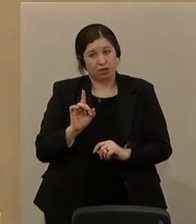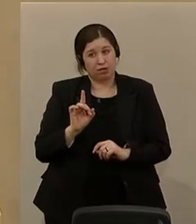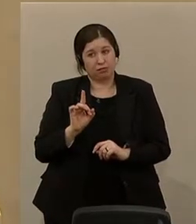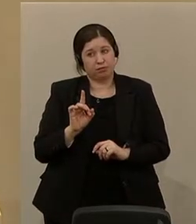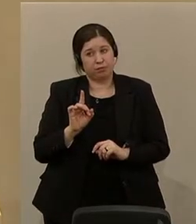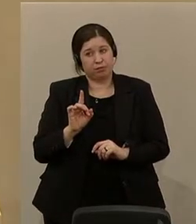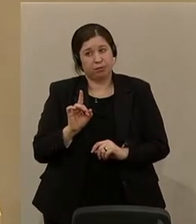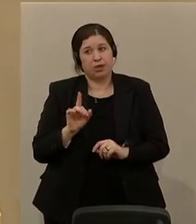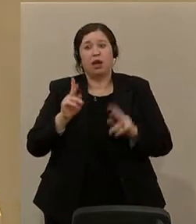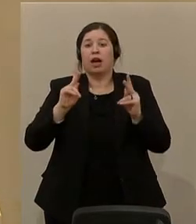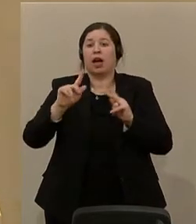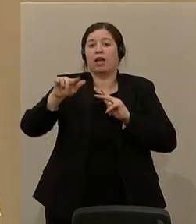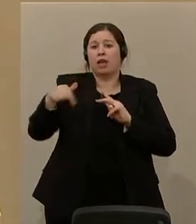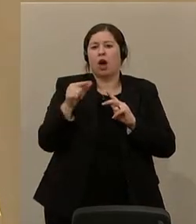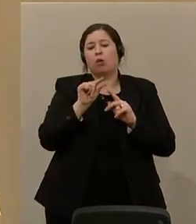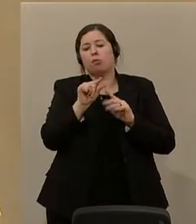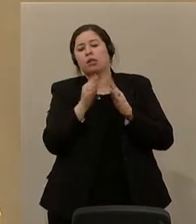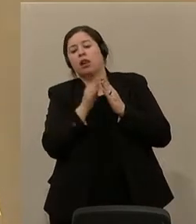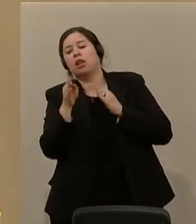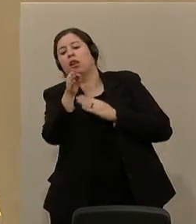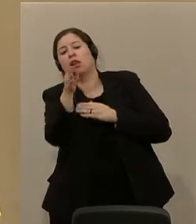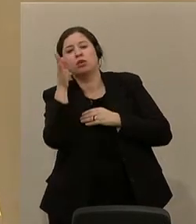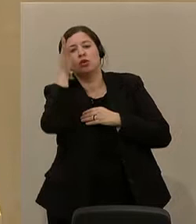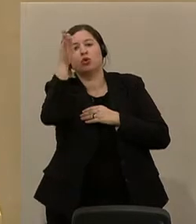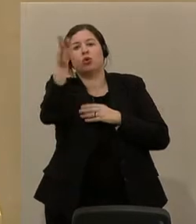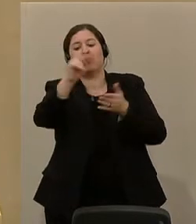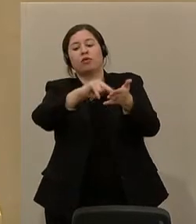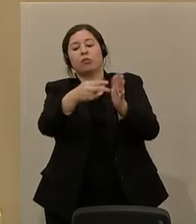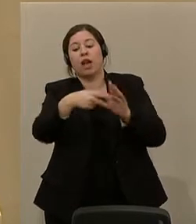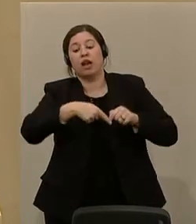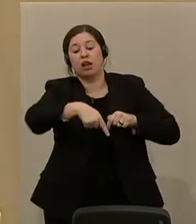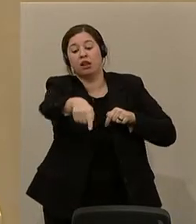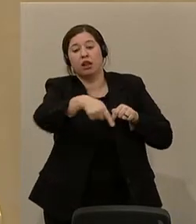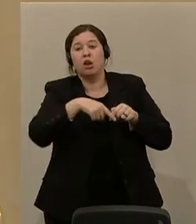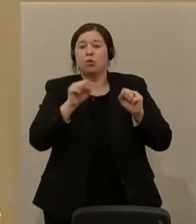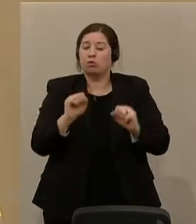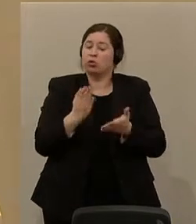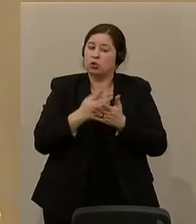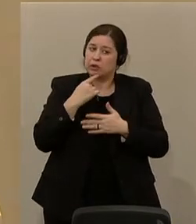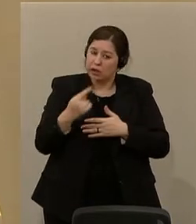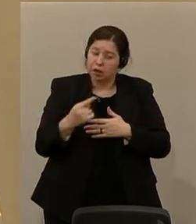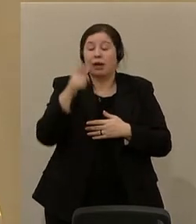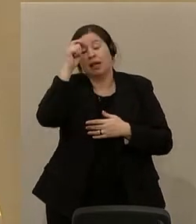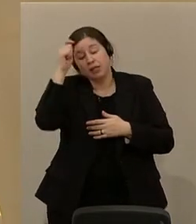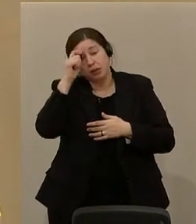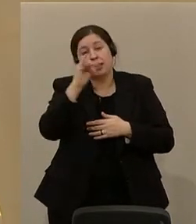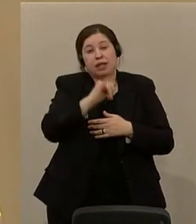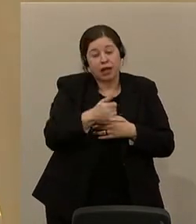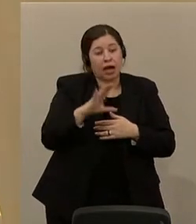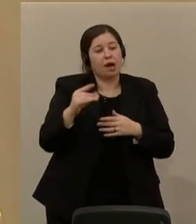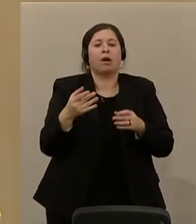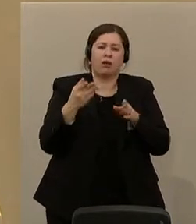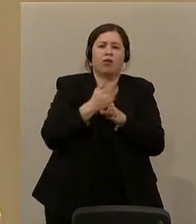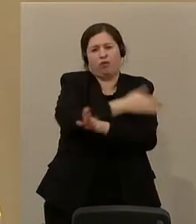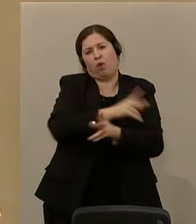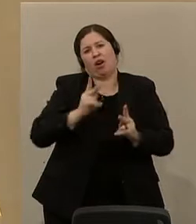man kann ja auch ein bisschen in die zukunft planen und ich muss schon sagen bei allem respekt man hätte das vorher wissen